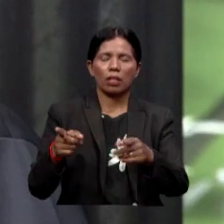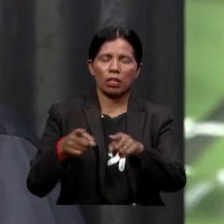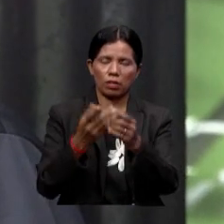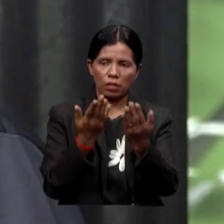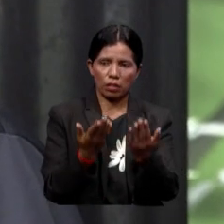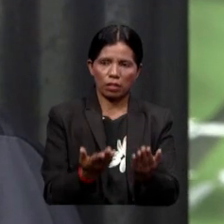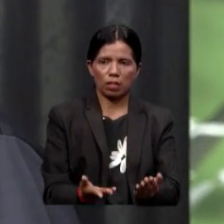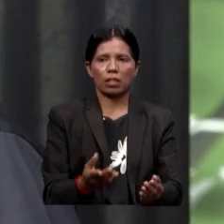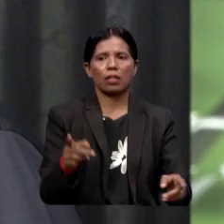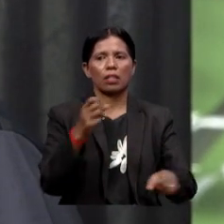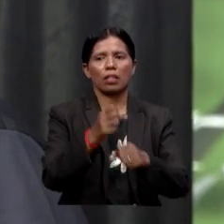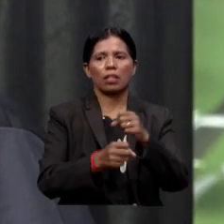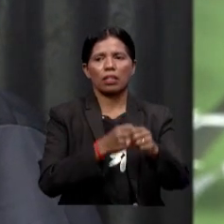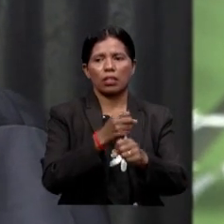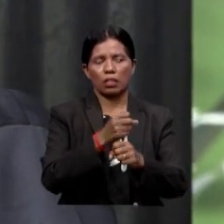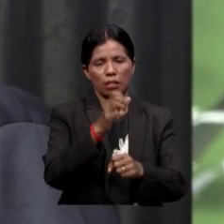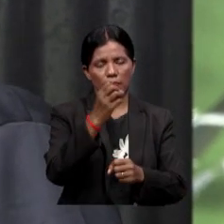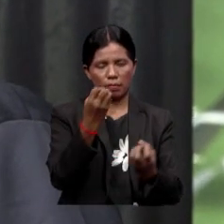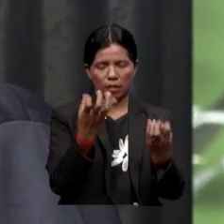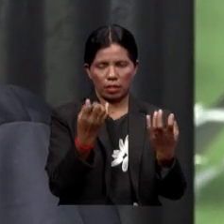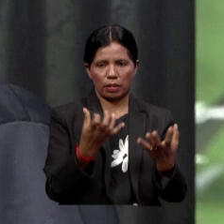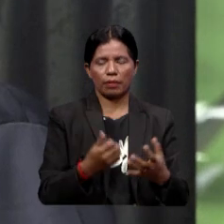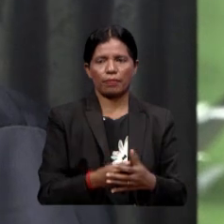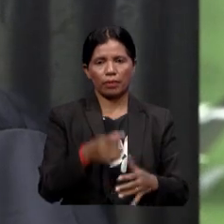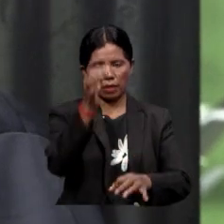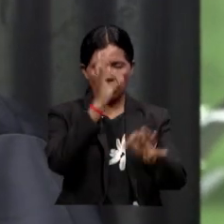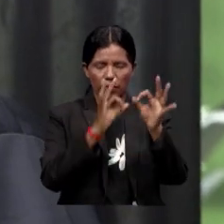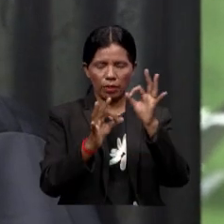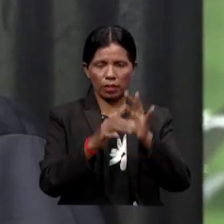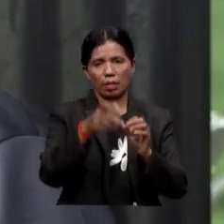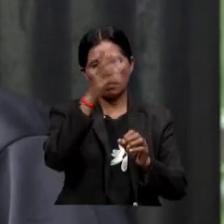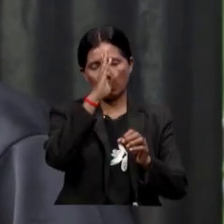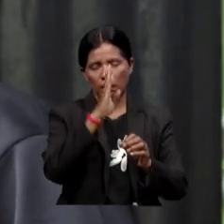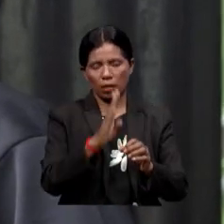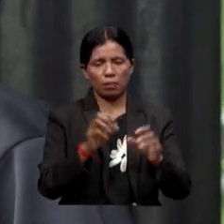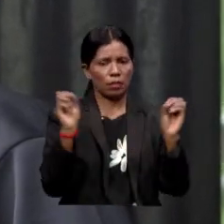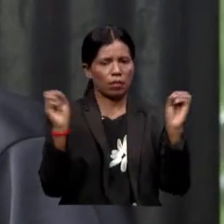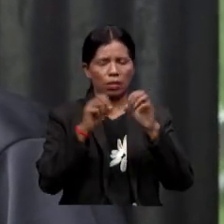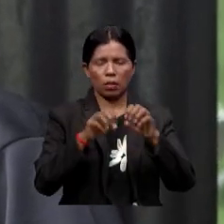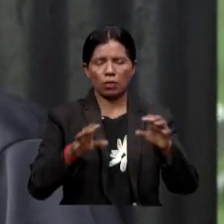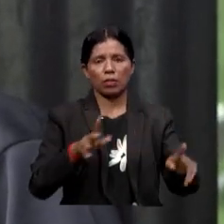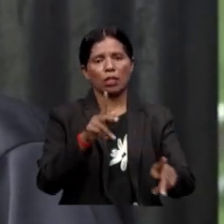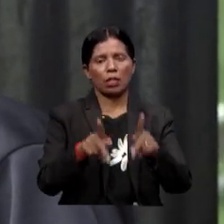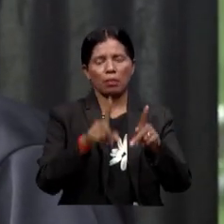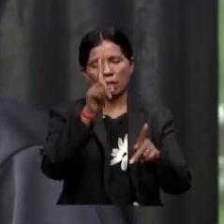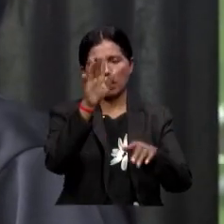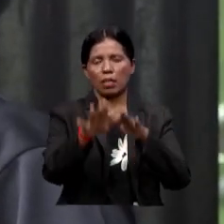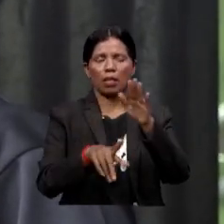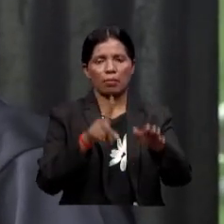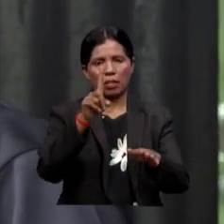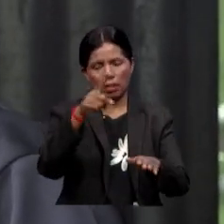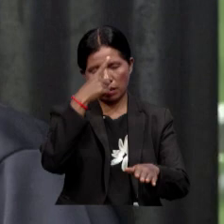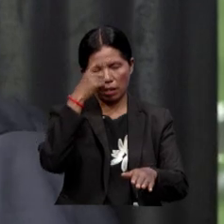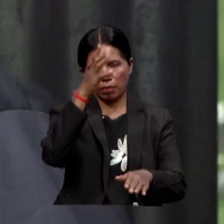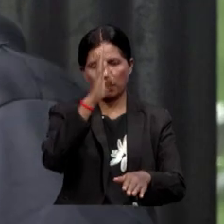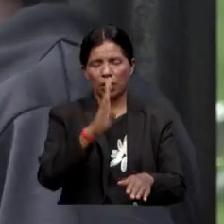leba durante tinambarak nilarang. Fiar katak maromak sela husik ni kretura ida lau mesak, tan maromak